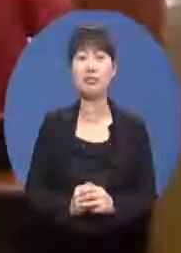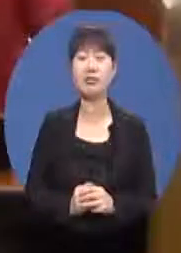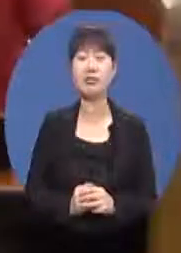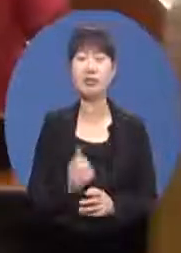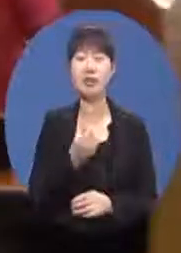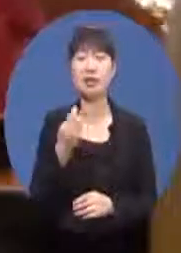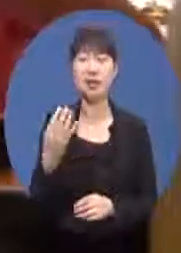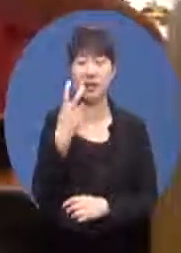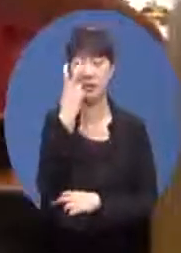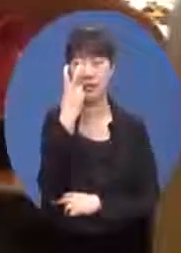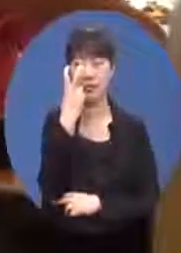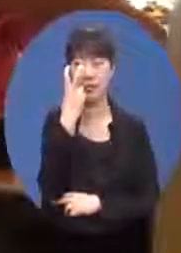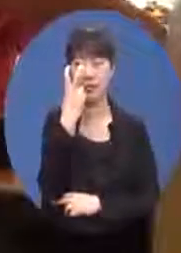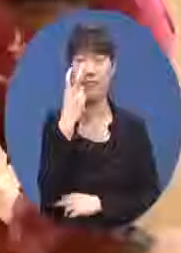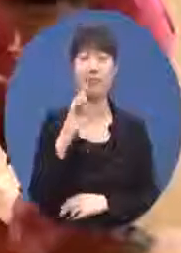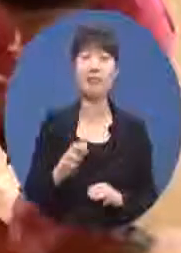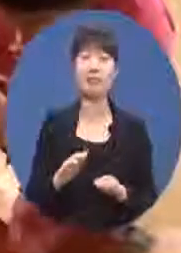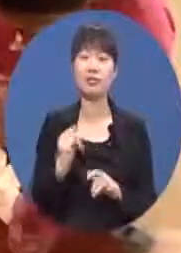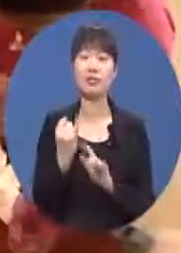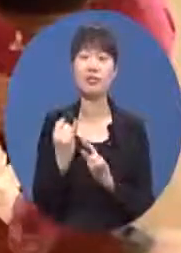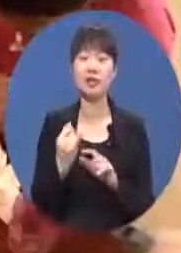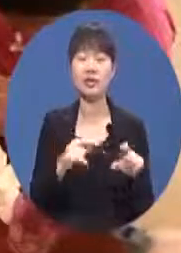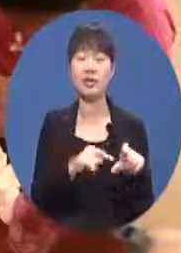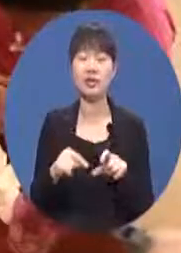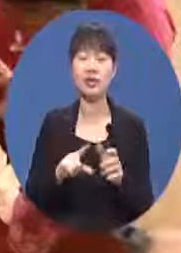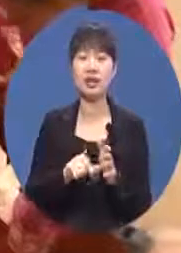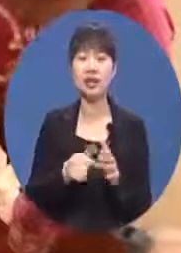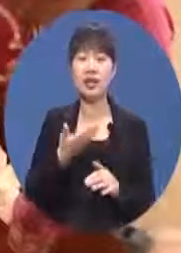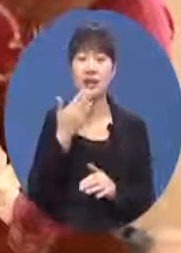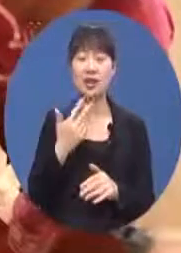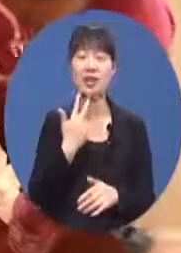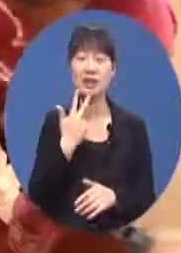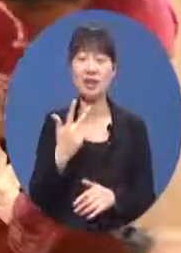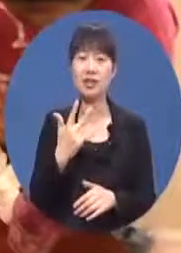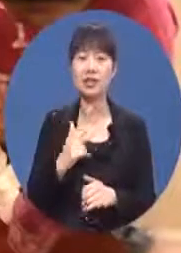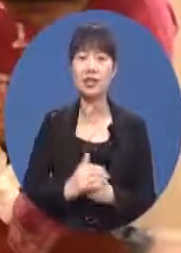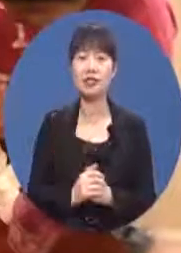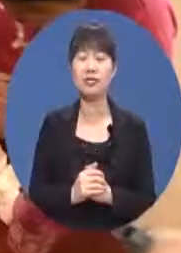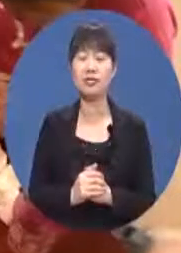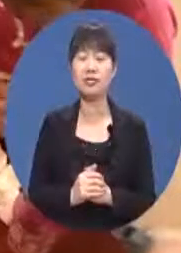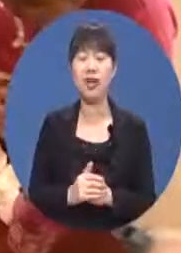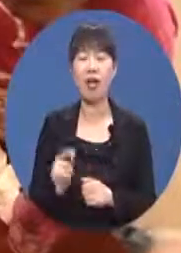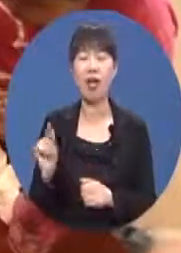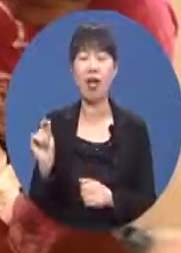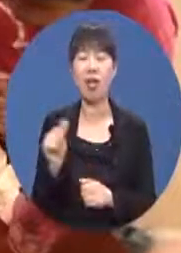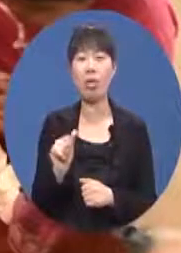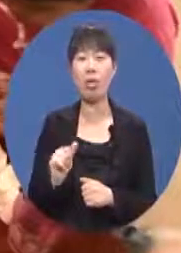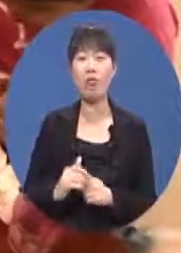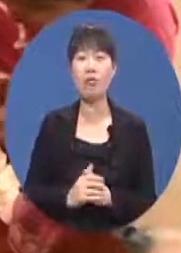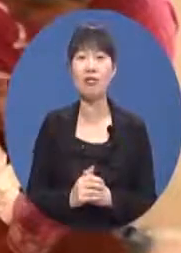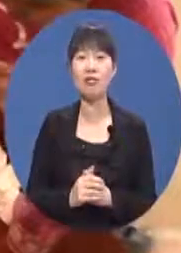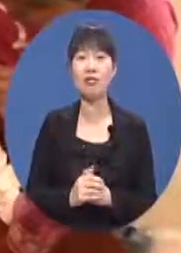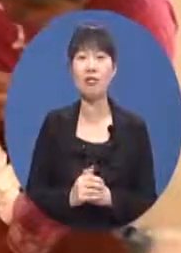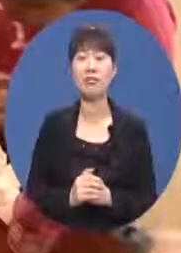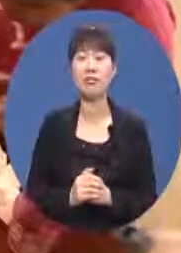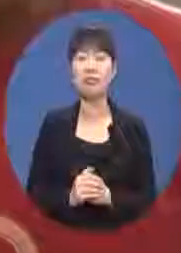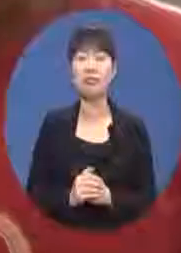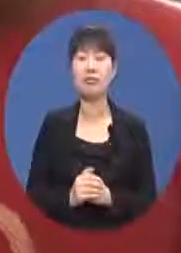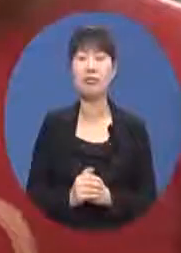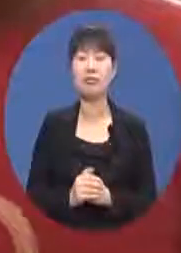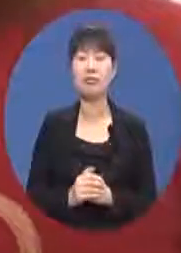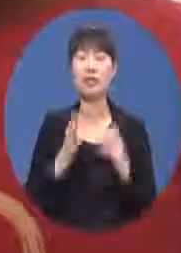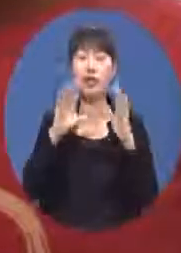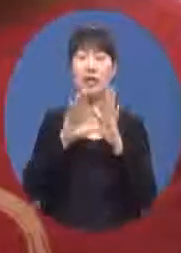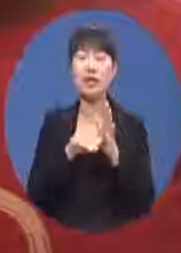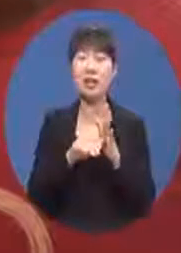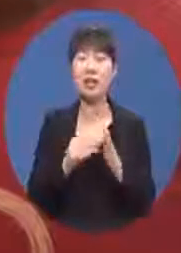여러 차례 지켜본 결과 진경이의 평균 식사 시간은 7분 정도. 빨라도 너무 빠르죠? 어린